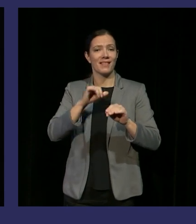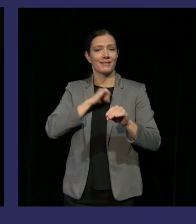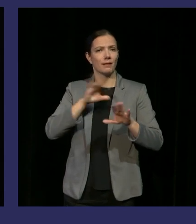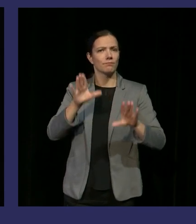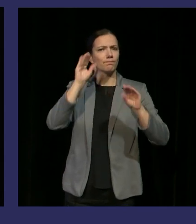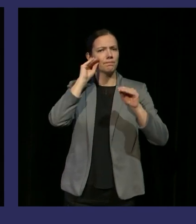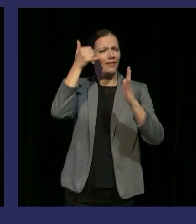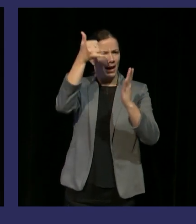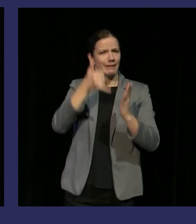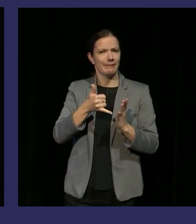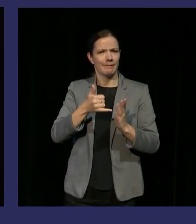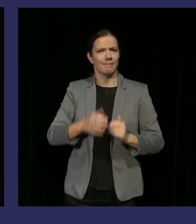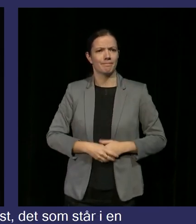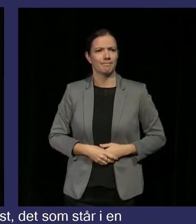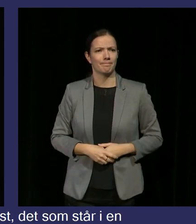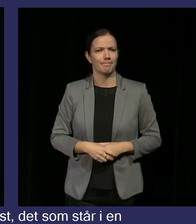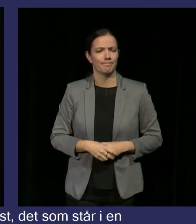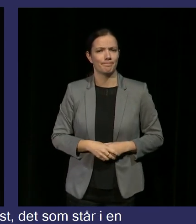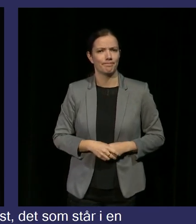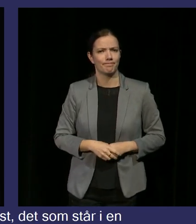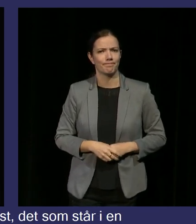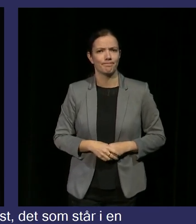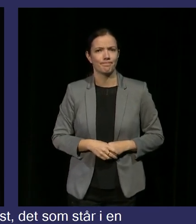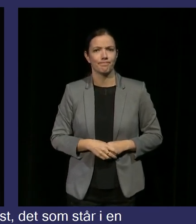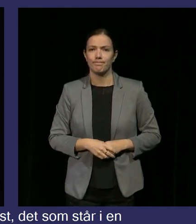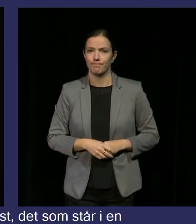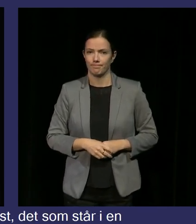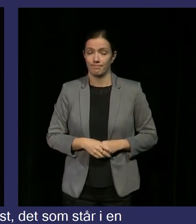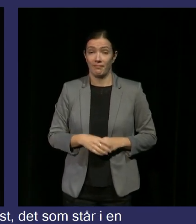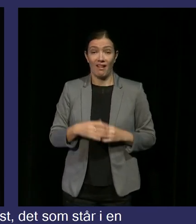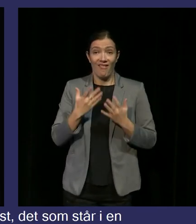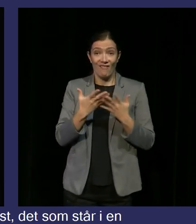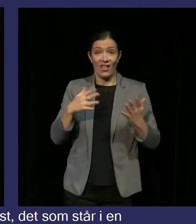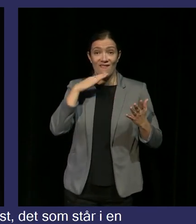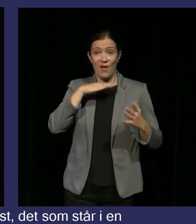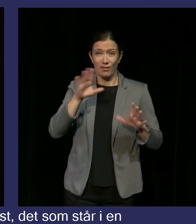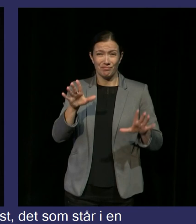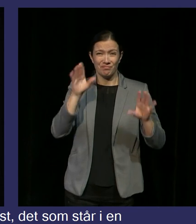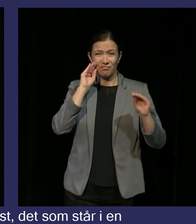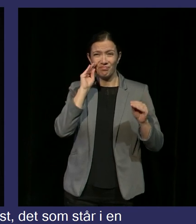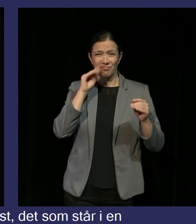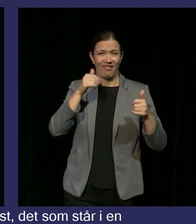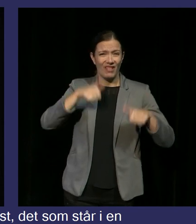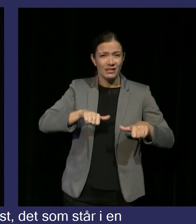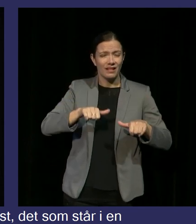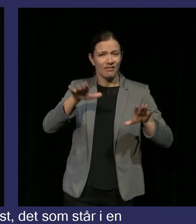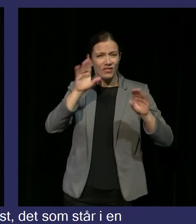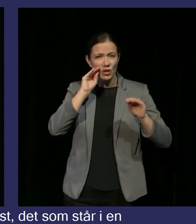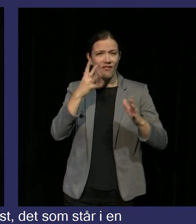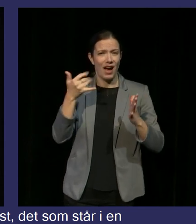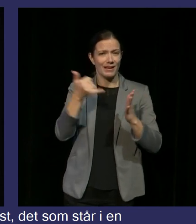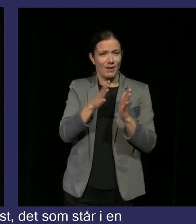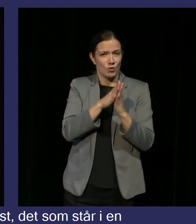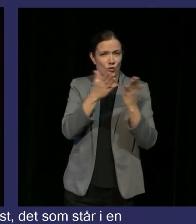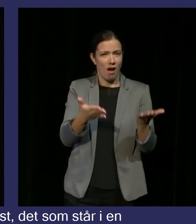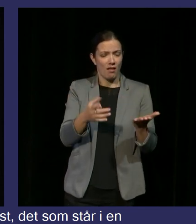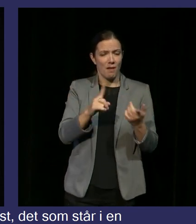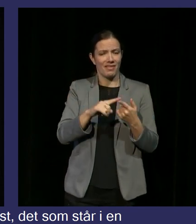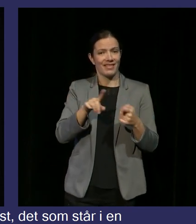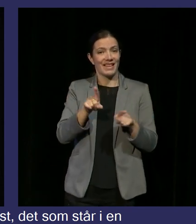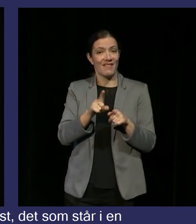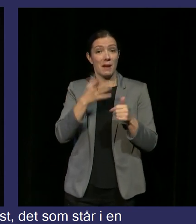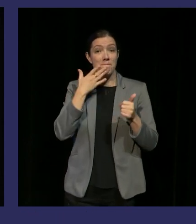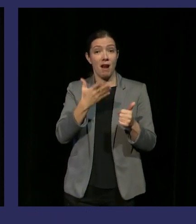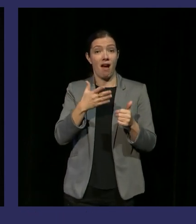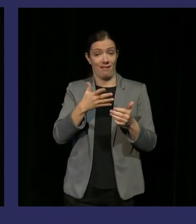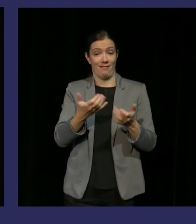som står der. Selv om det vanskelig å forstå for folk flest det som står i en journal, så synes jeg likevel det en god idé å ha